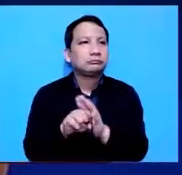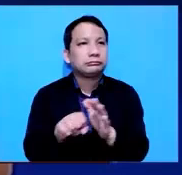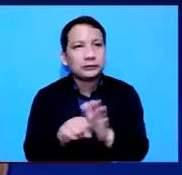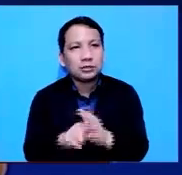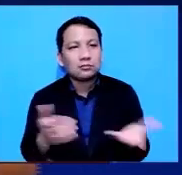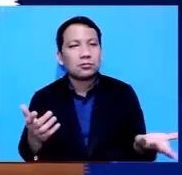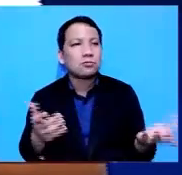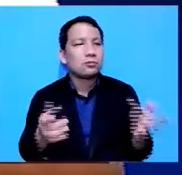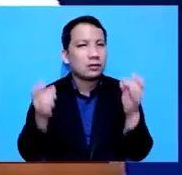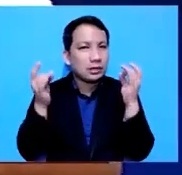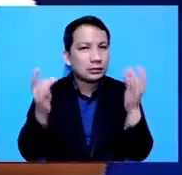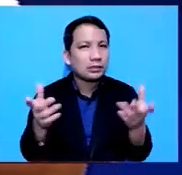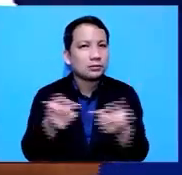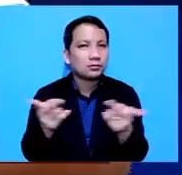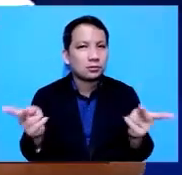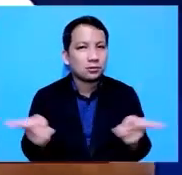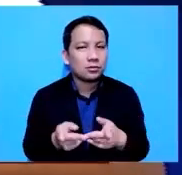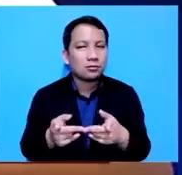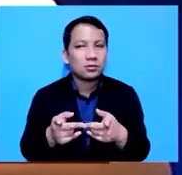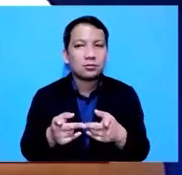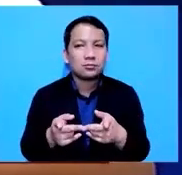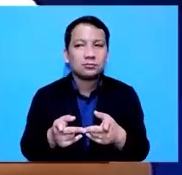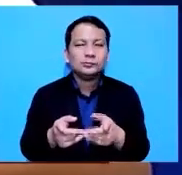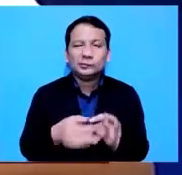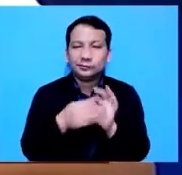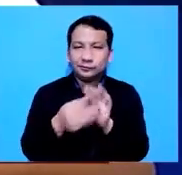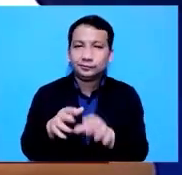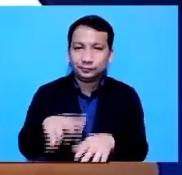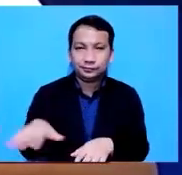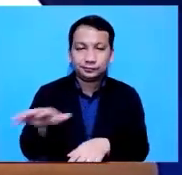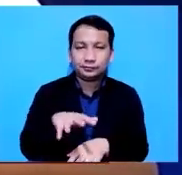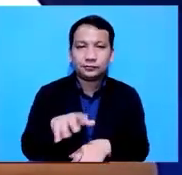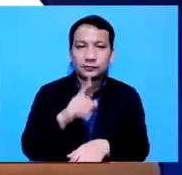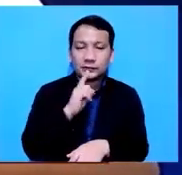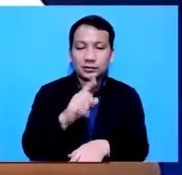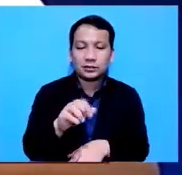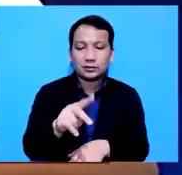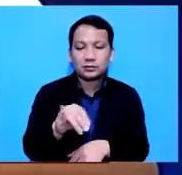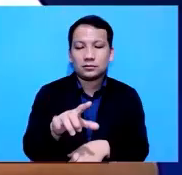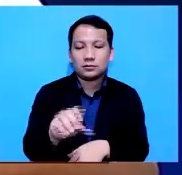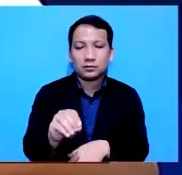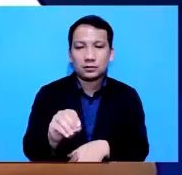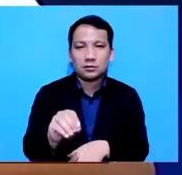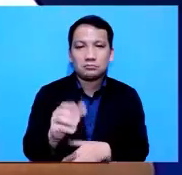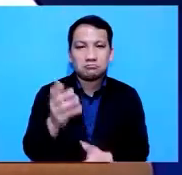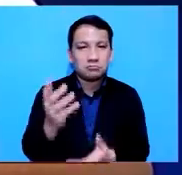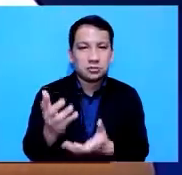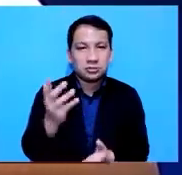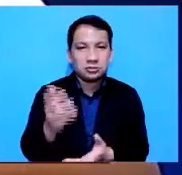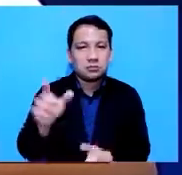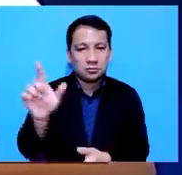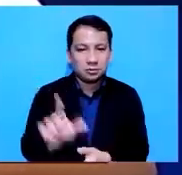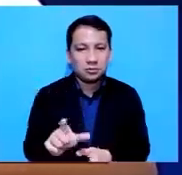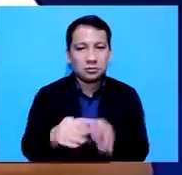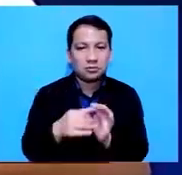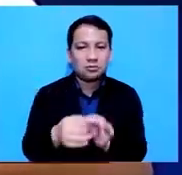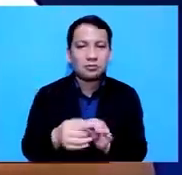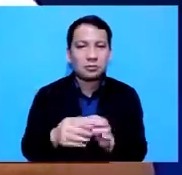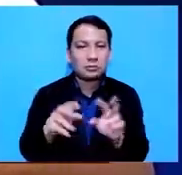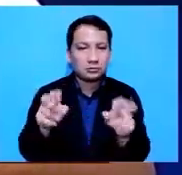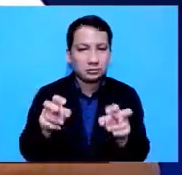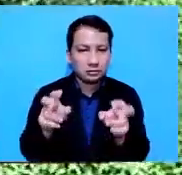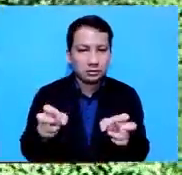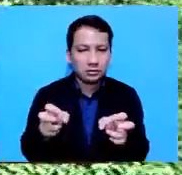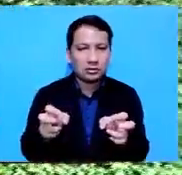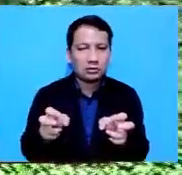critical area yung ating lugar na maapektuhan talaga ng El Nino, most likely is magkakaroon po tayo ng tinatawag na mga